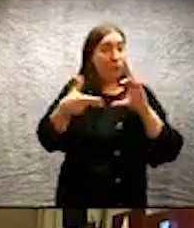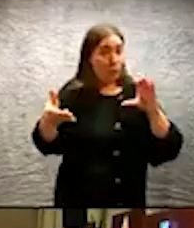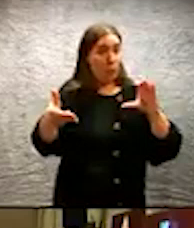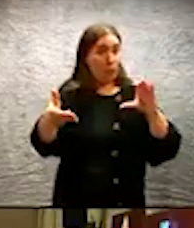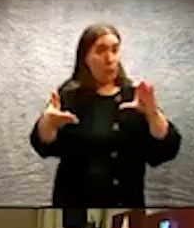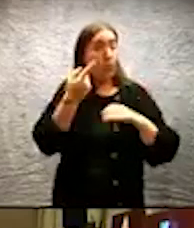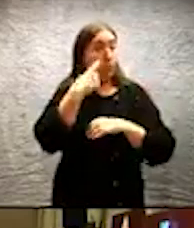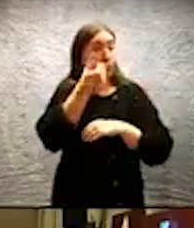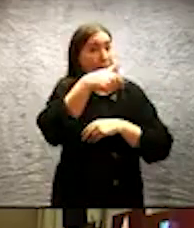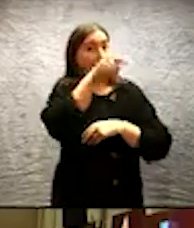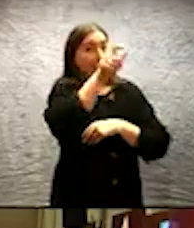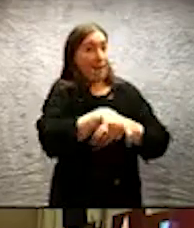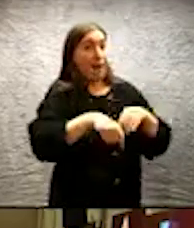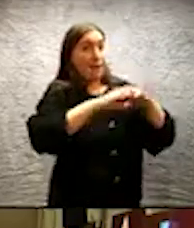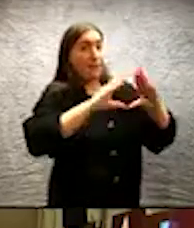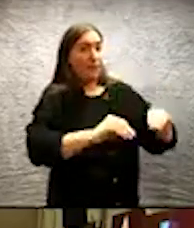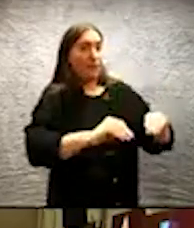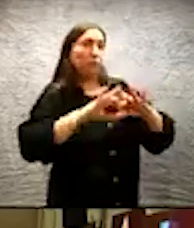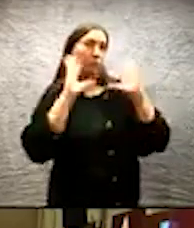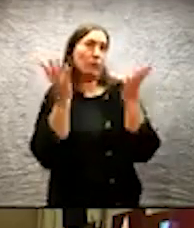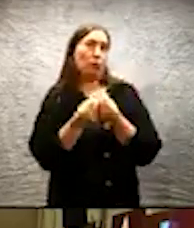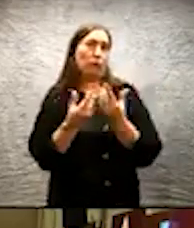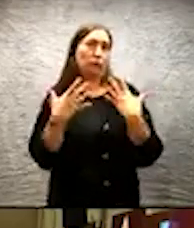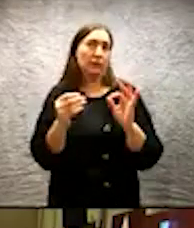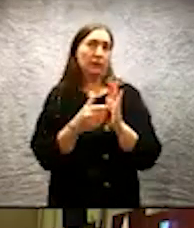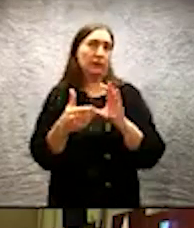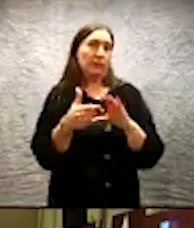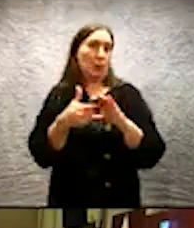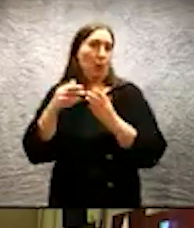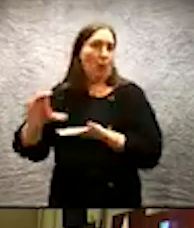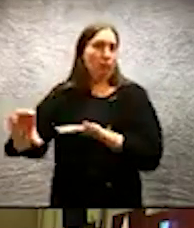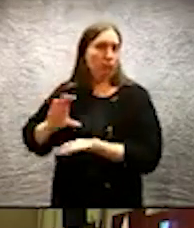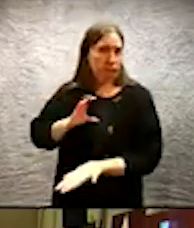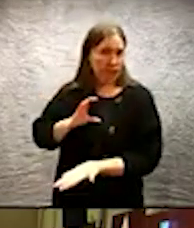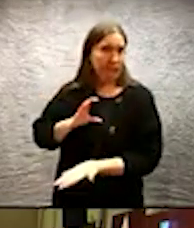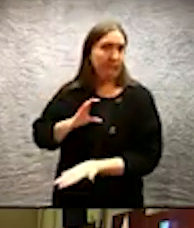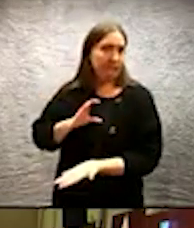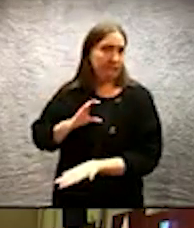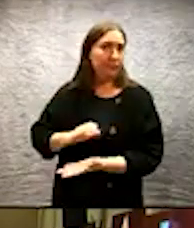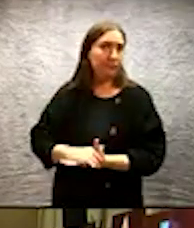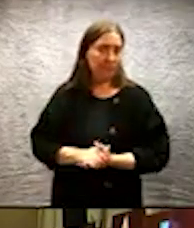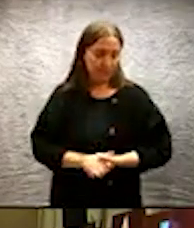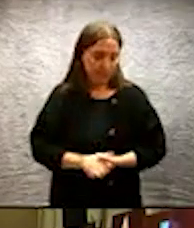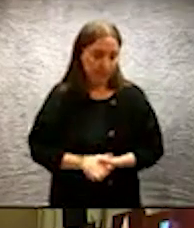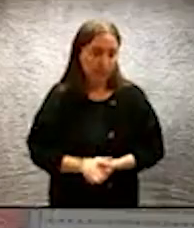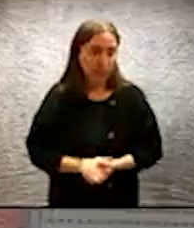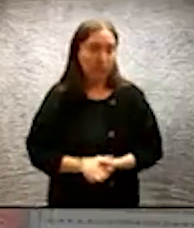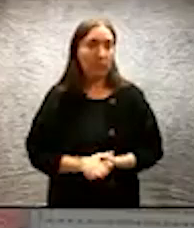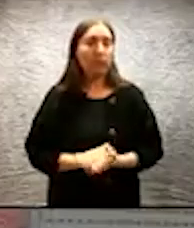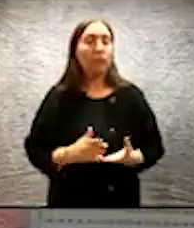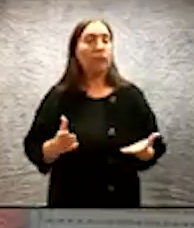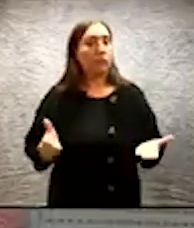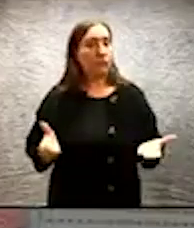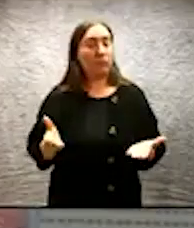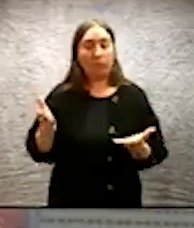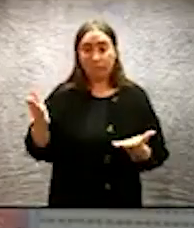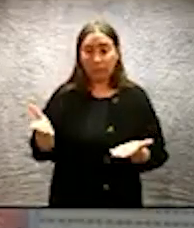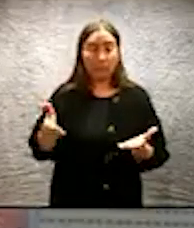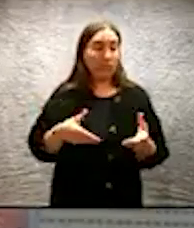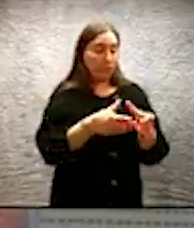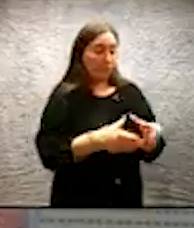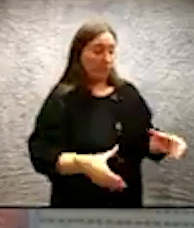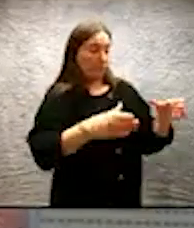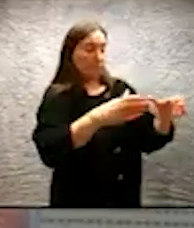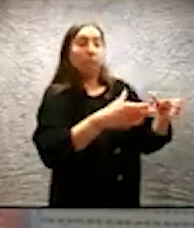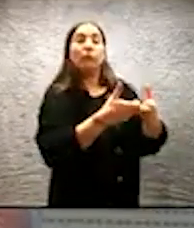par habitant, donc ça fait un peu plus de 10 000 euros. Pour ça, ils vont financer des cendriers à